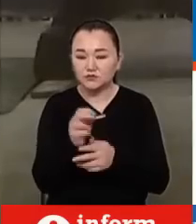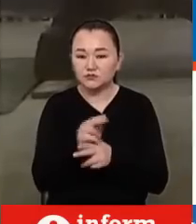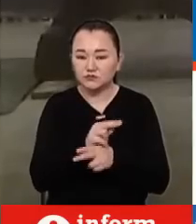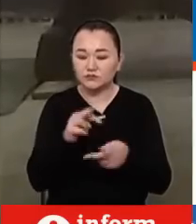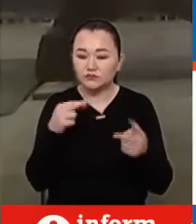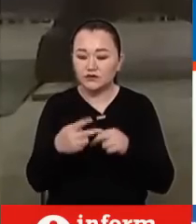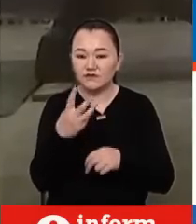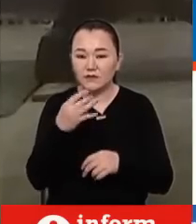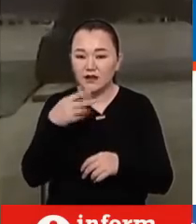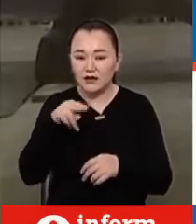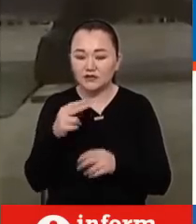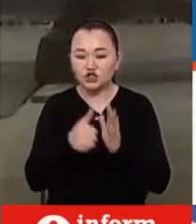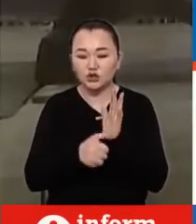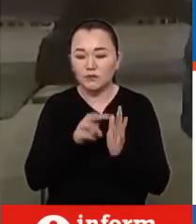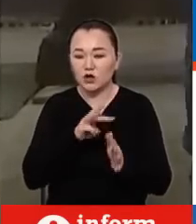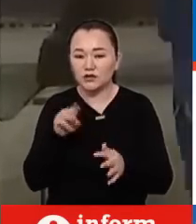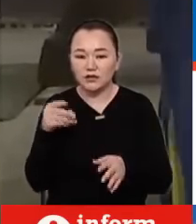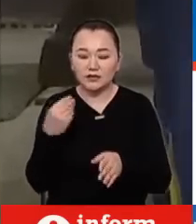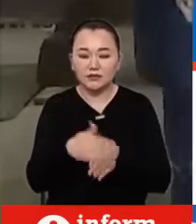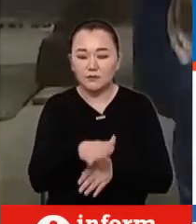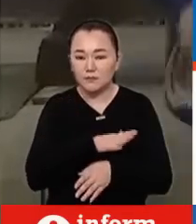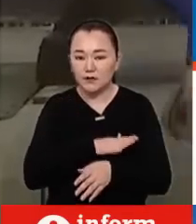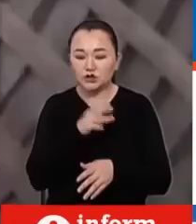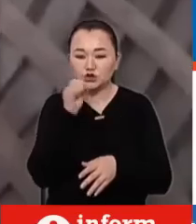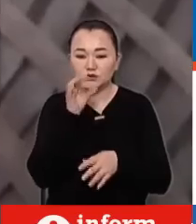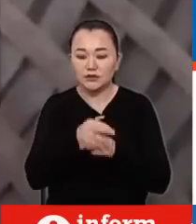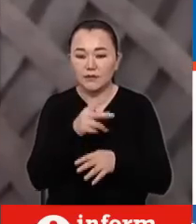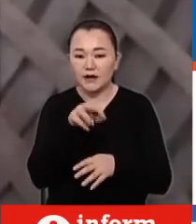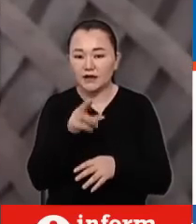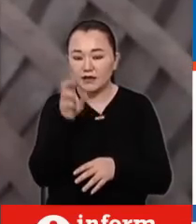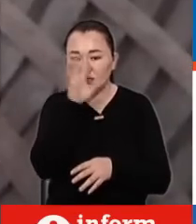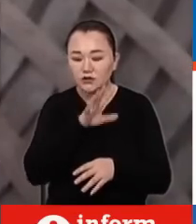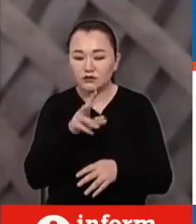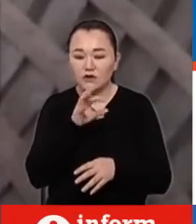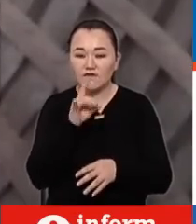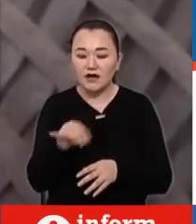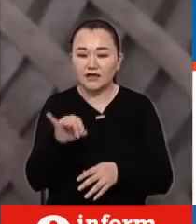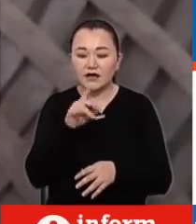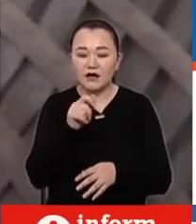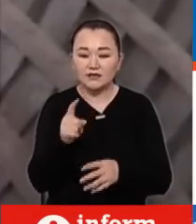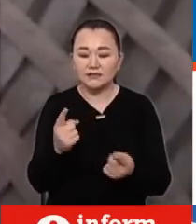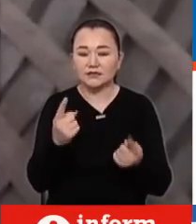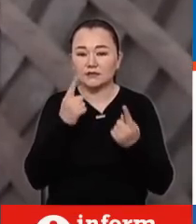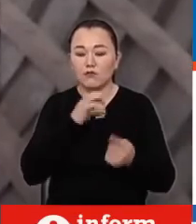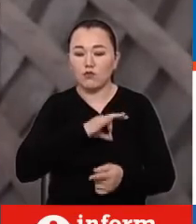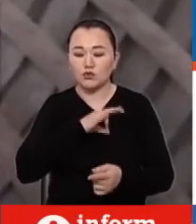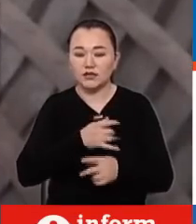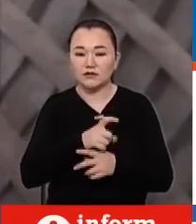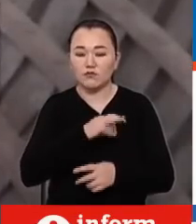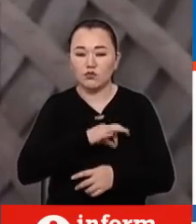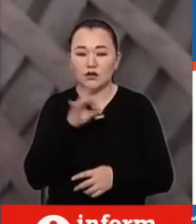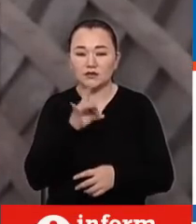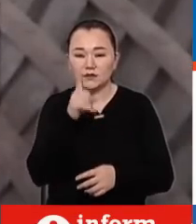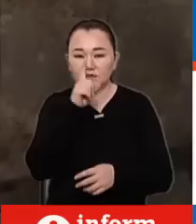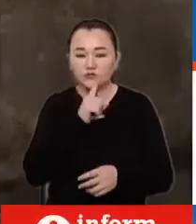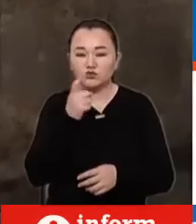бюджеттен 2 миллиард 600 миллион теңге бөлінген. Айта кетейік, МАЭК еліміздегі тауарлық газдың ең ірі тұтынушысы. Оның тұтыну көлемі